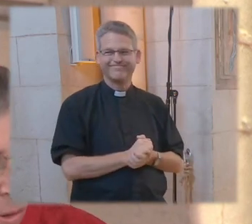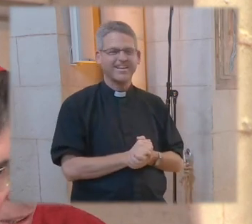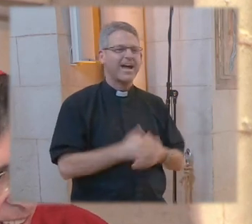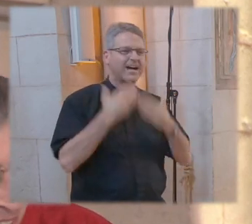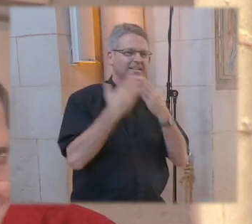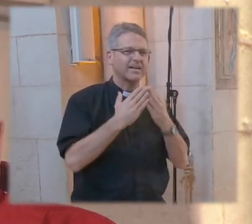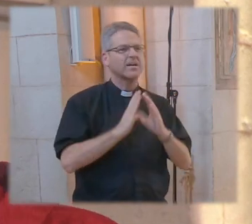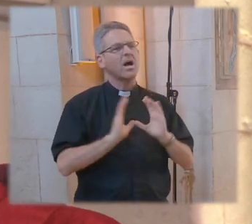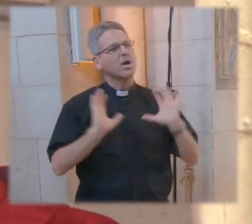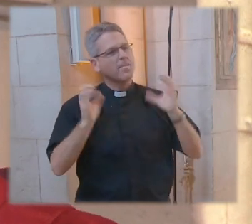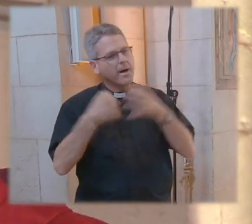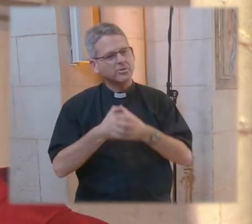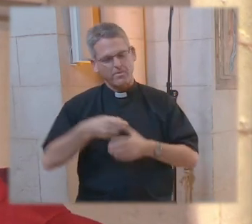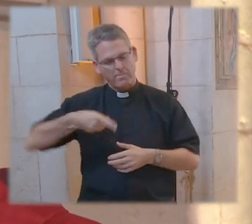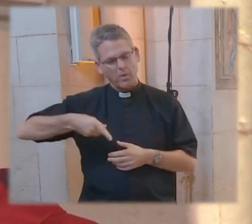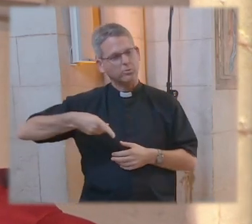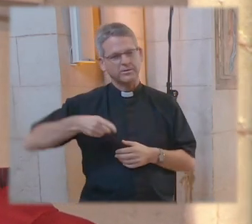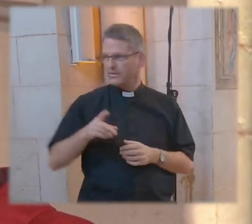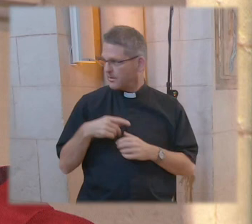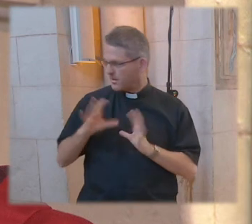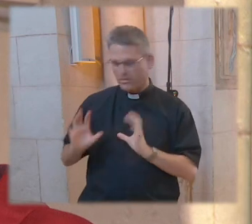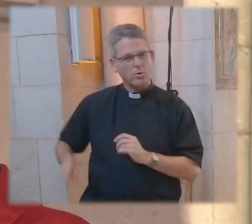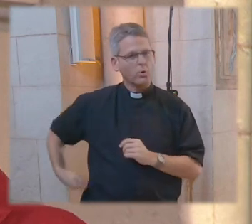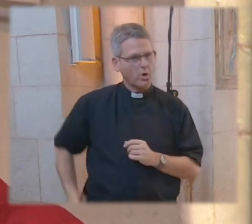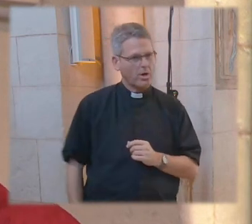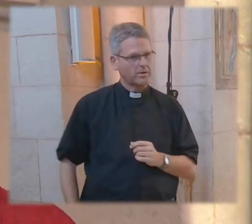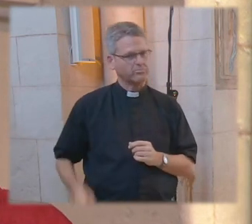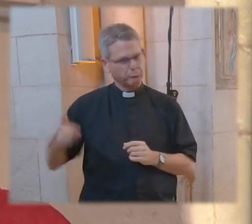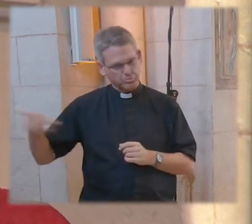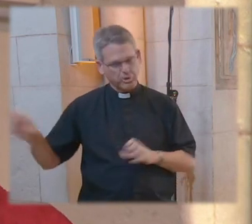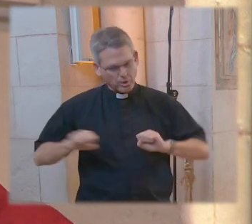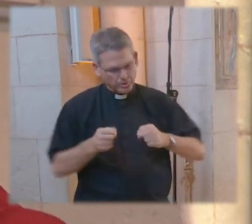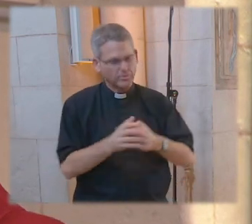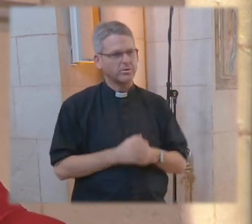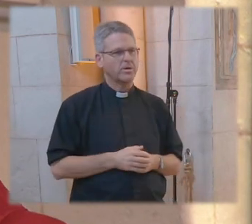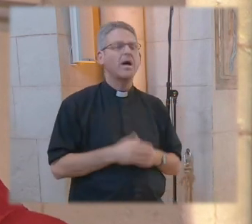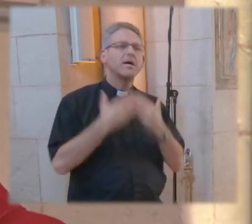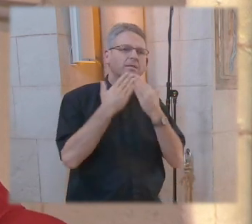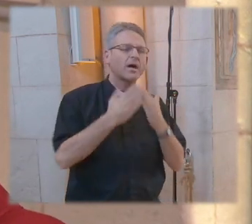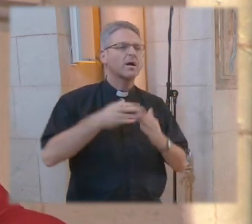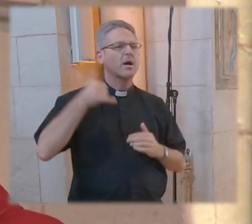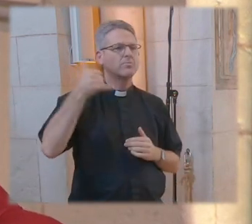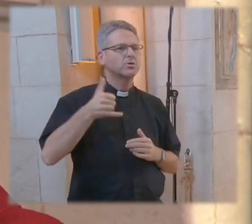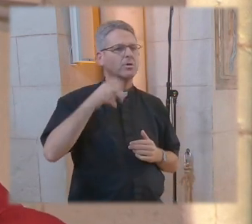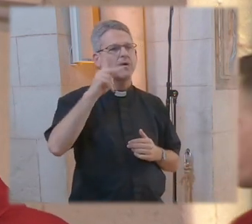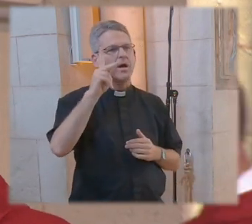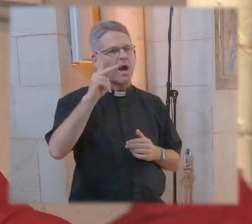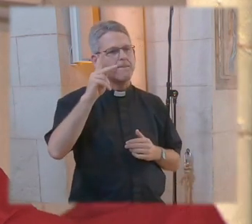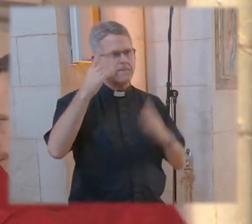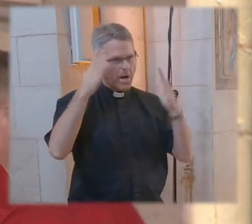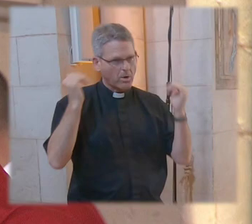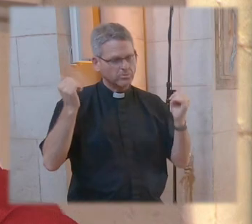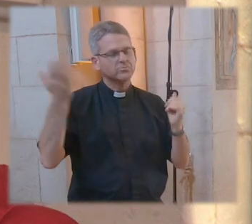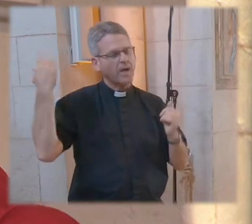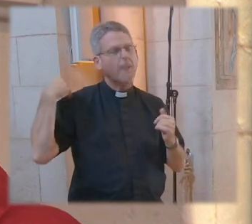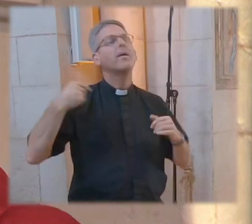der Palutiner für ihr Engagement. Ich danke Bischof Franz Kamphaus, der diesen Prozess eröffnet